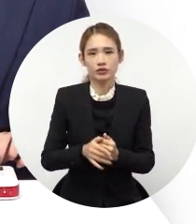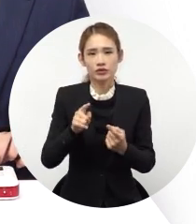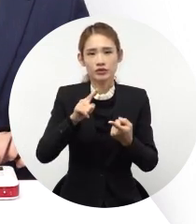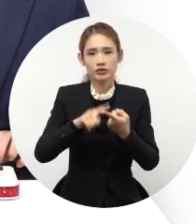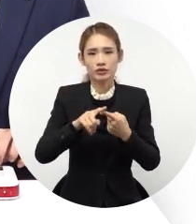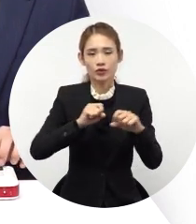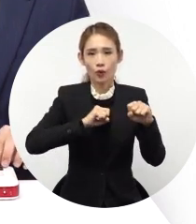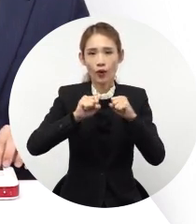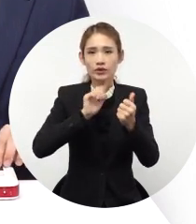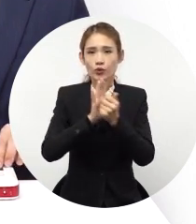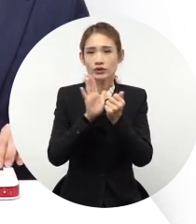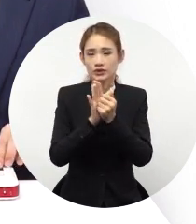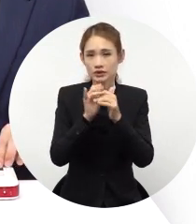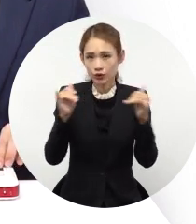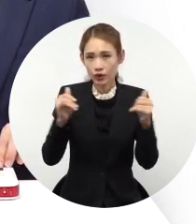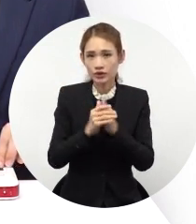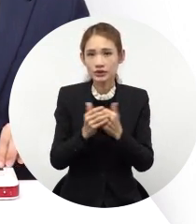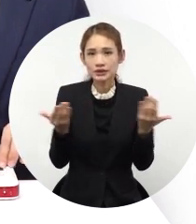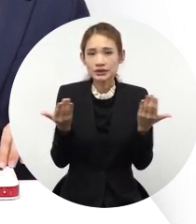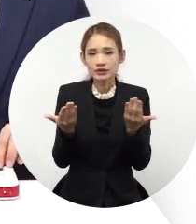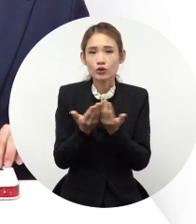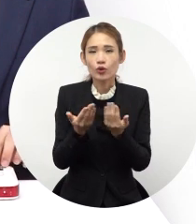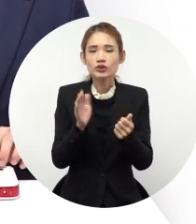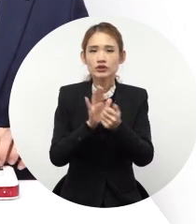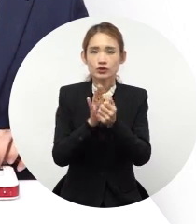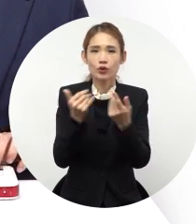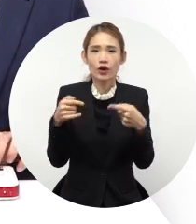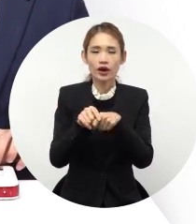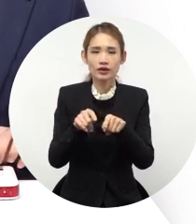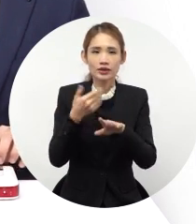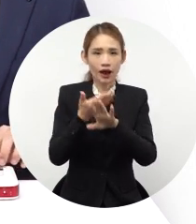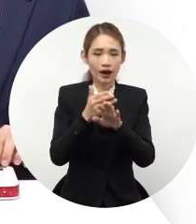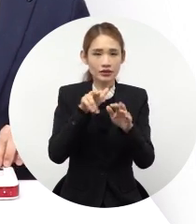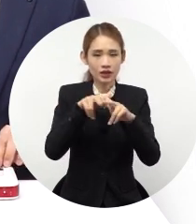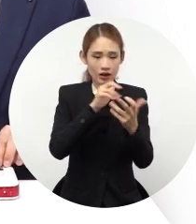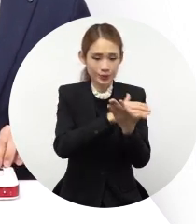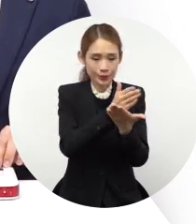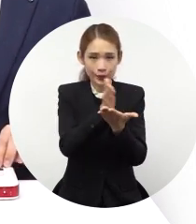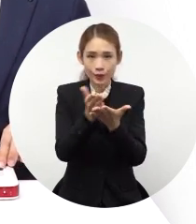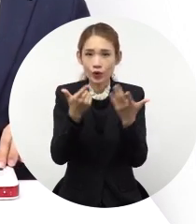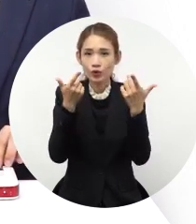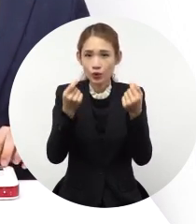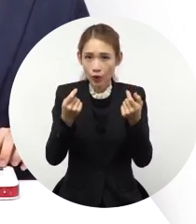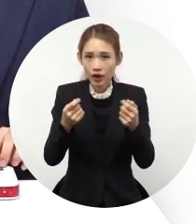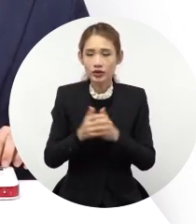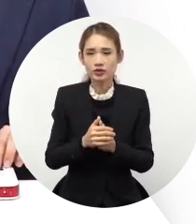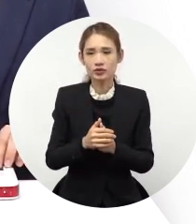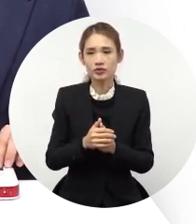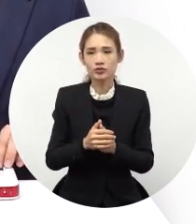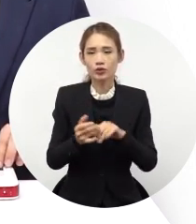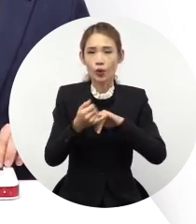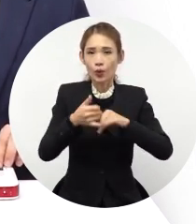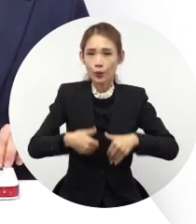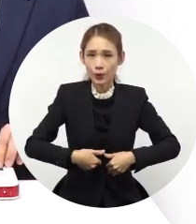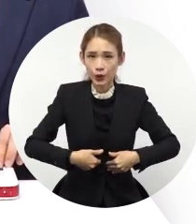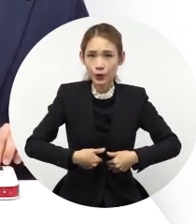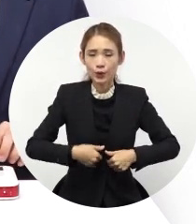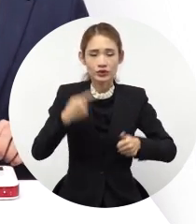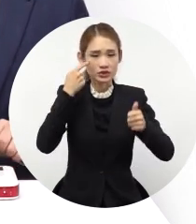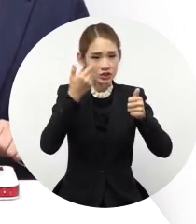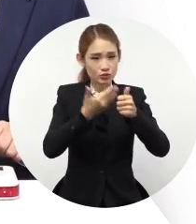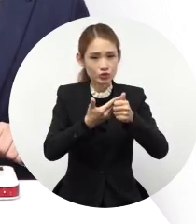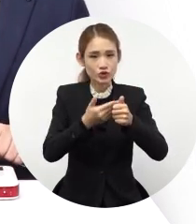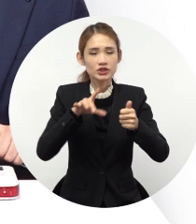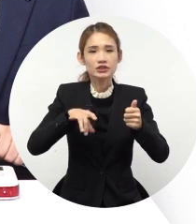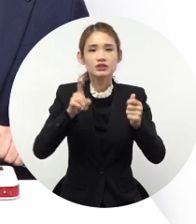부분은 활동지원사나 또 근로지원인과 같이 온 다른 장애 유형도 마찬가지인데요. 필요한 질문이 있거나 할